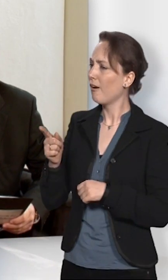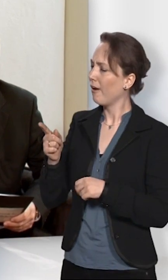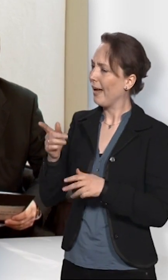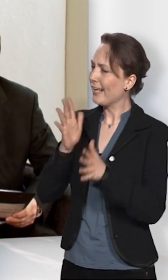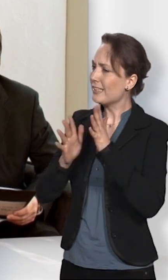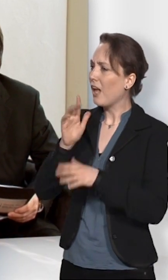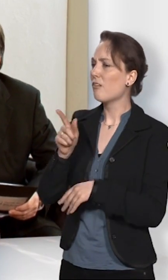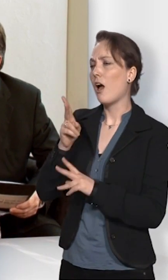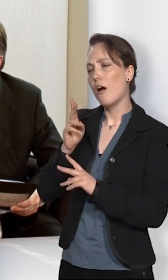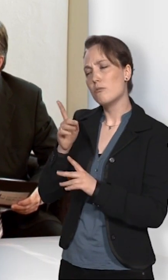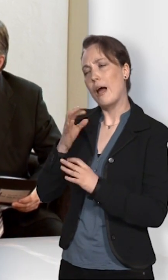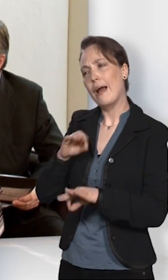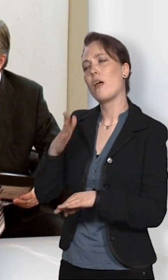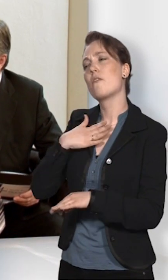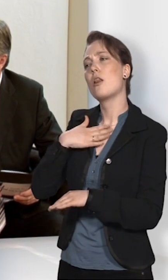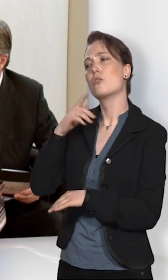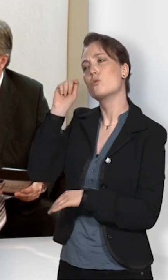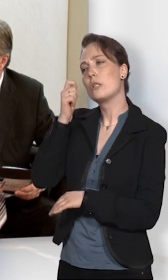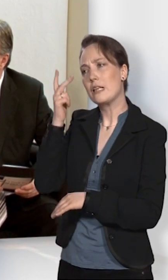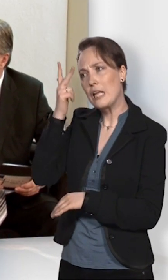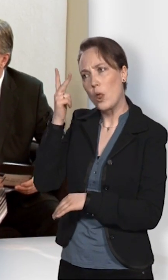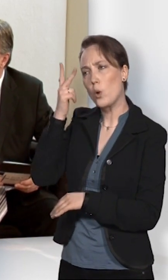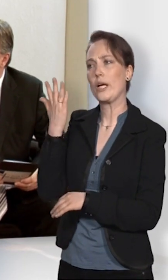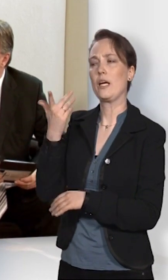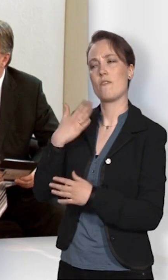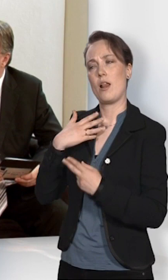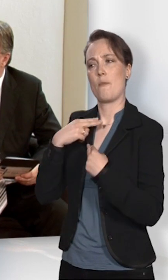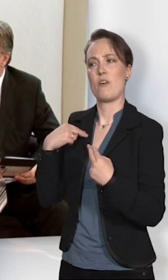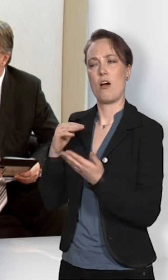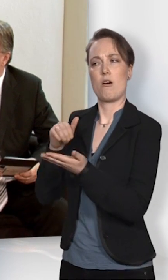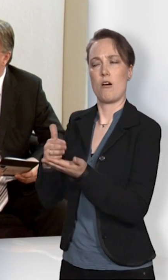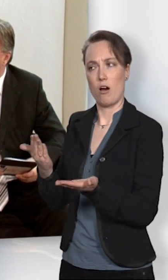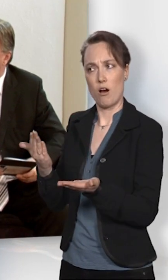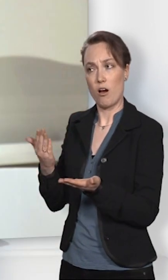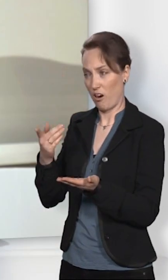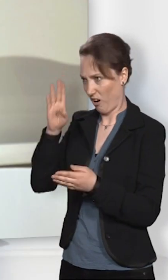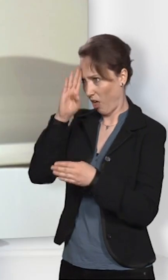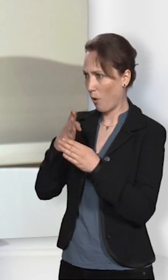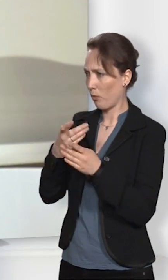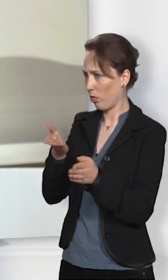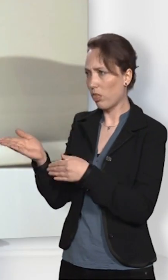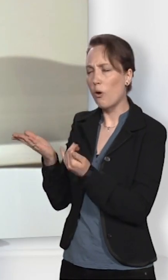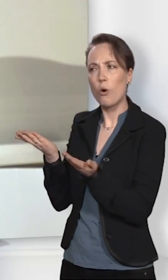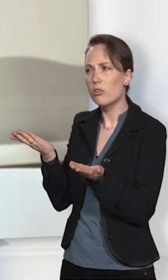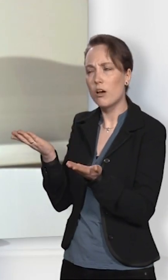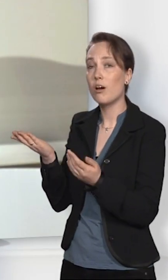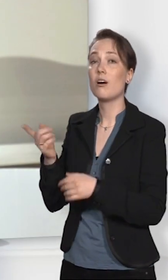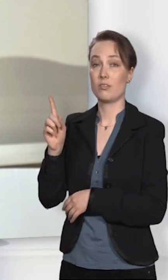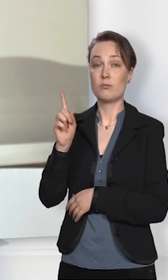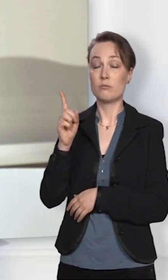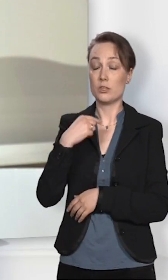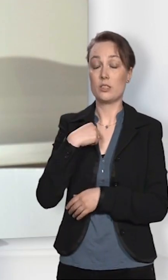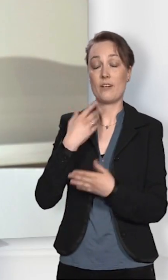wollten. Sind Sie dann vom Glauben abgefallen? Nee, keineswegs. Ich habe Theologie studiert, das stimmt in der Tat. Ich habe es 10